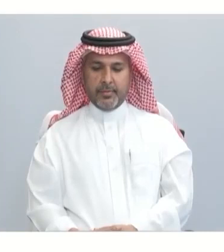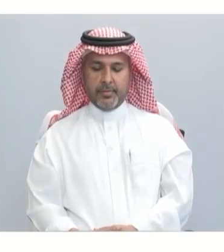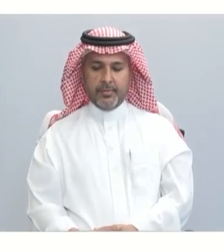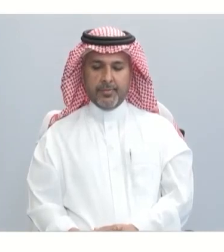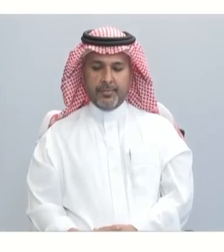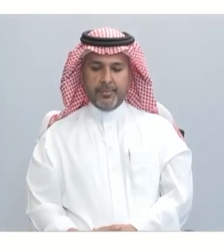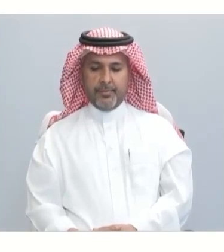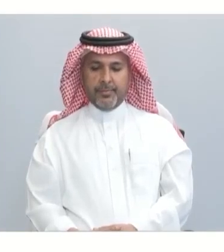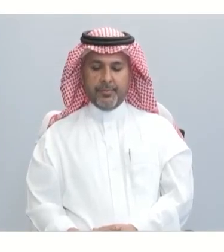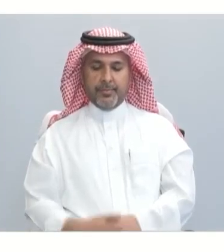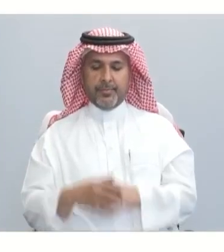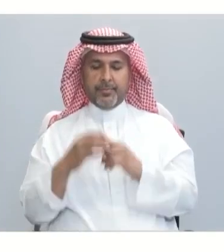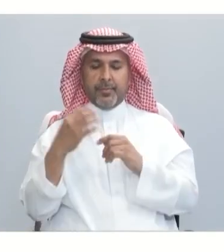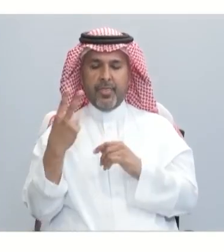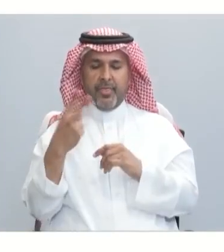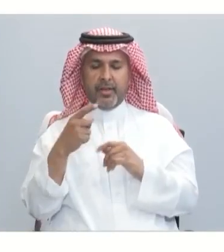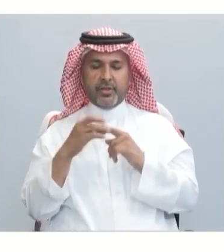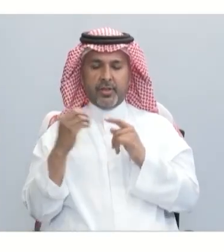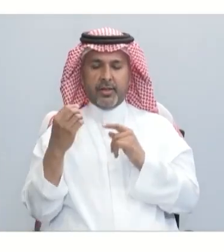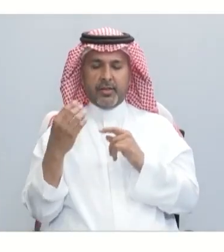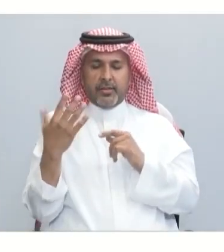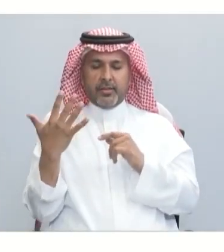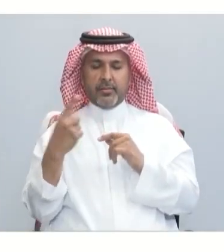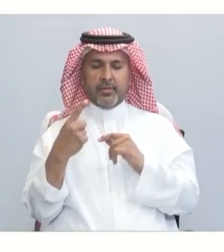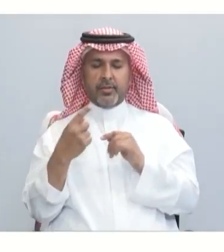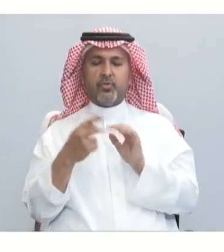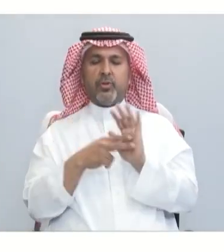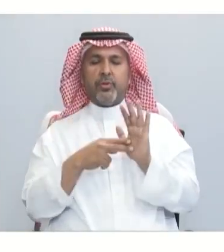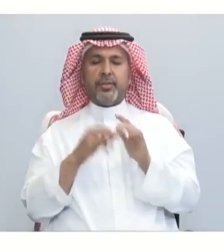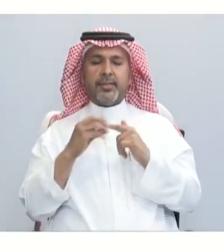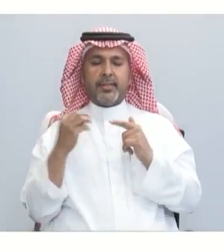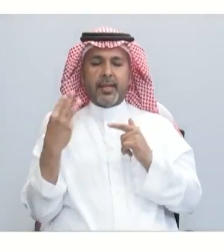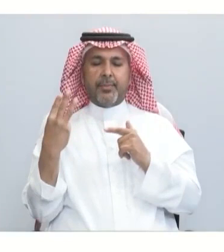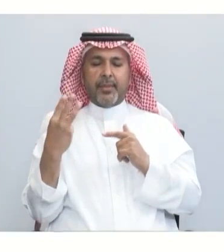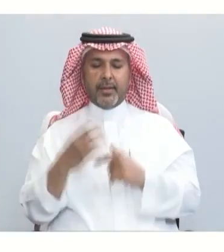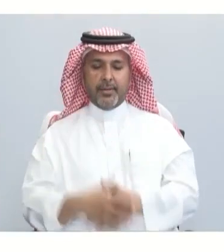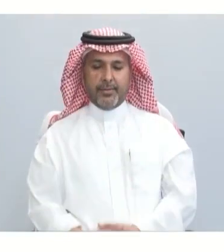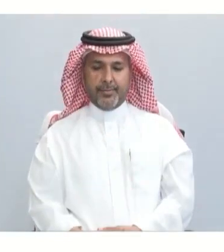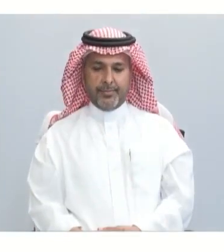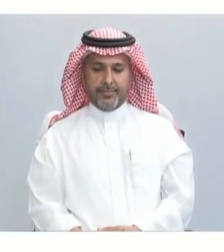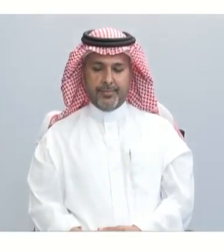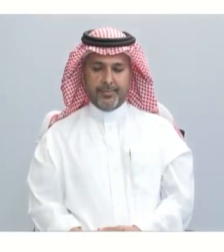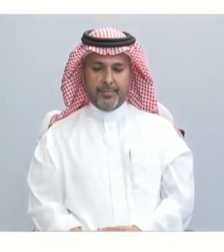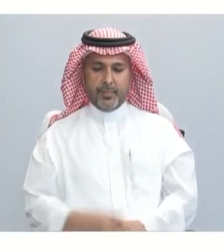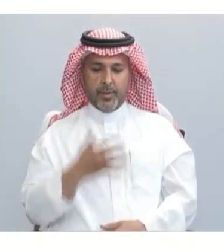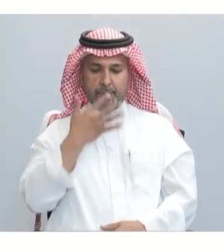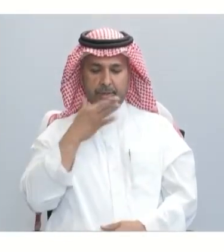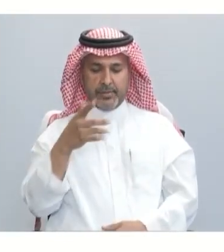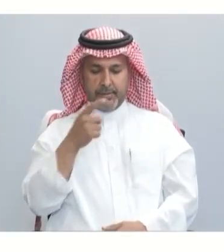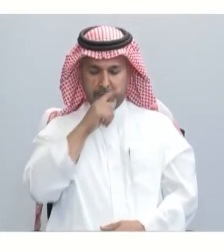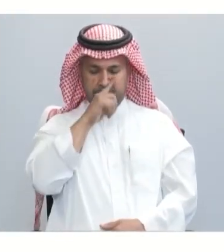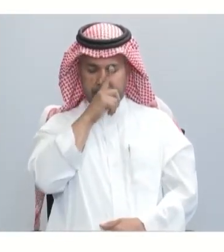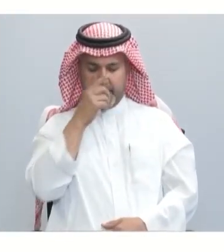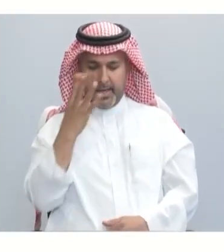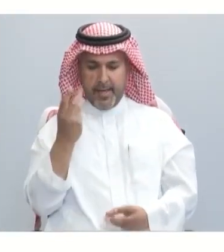15 12 - 15 راح يكون سالب 3 بسط كلا مما ياتي كيف ابسط